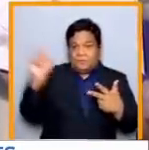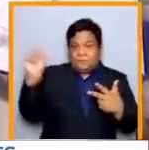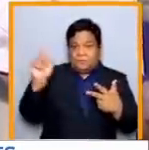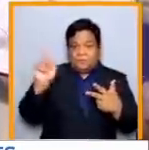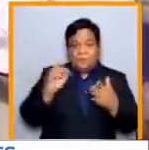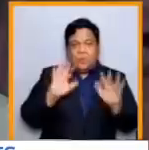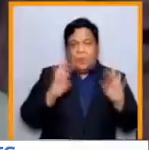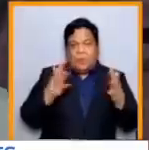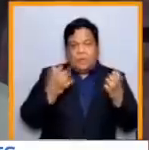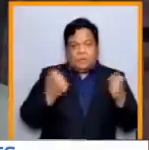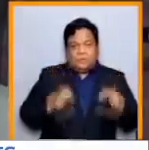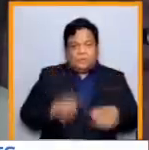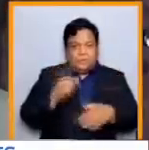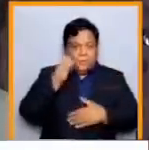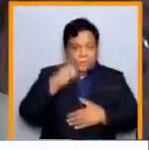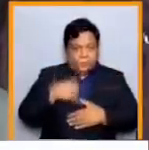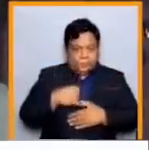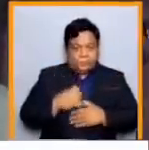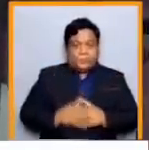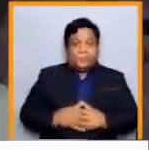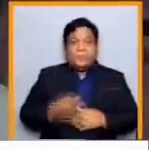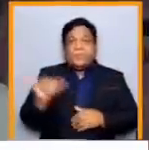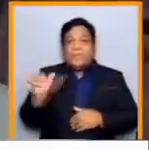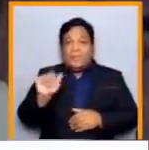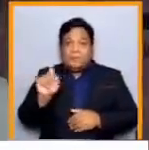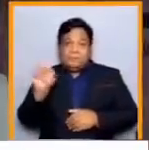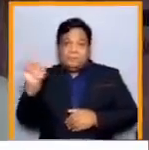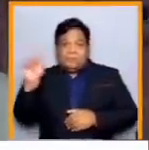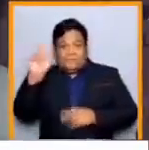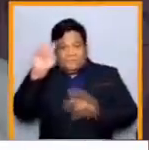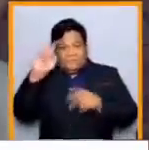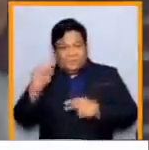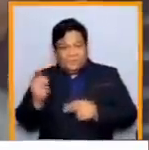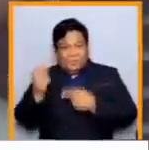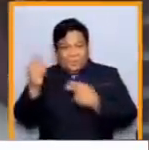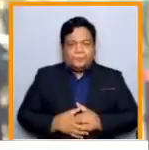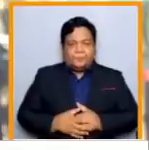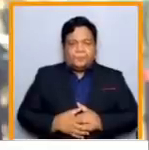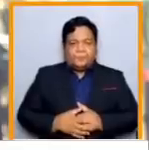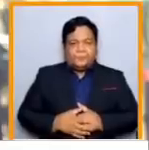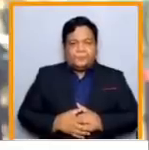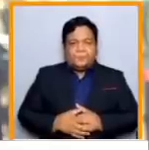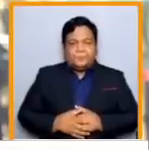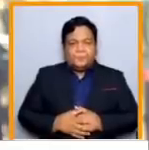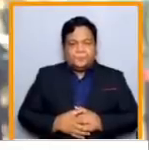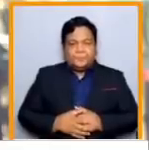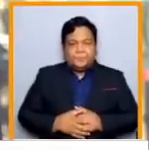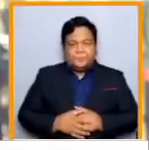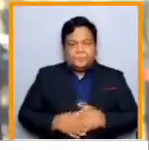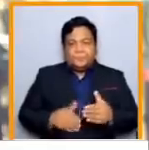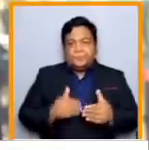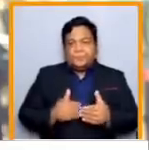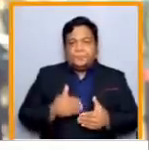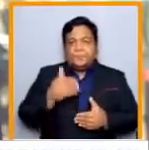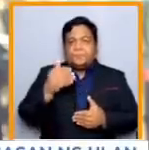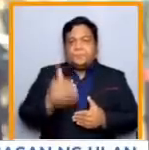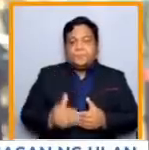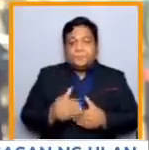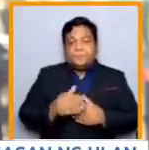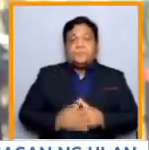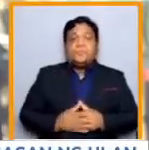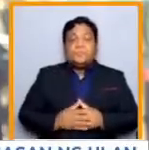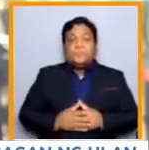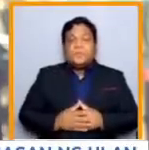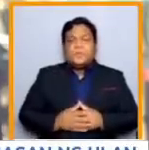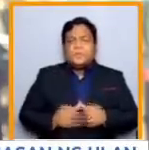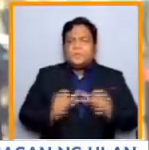Ernesto Abella, pati sina Manny Lopez at Walden Bellion. Patuloy raw na pinag-aaralan kung paano makukolekta ang estate